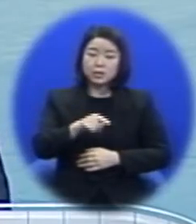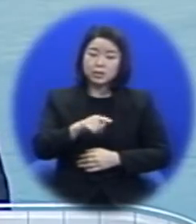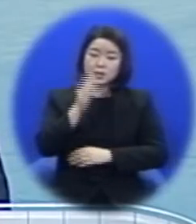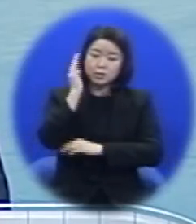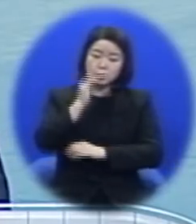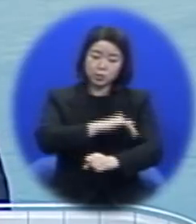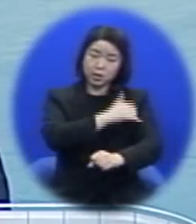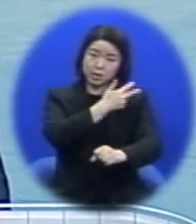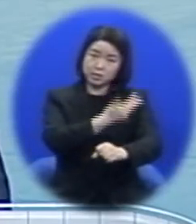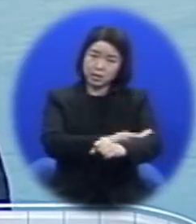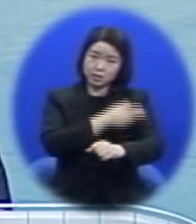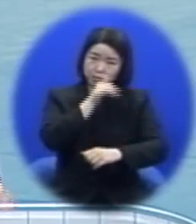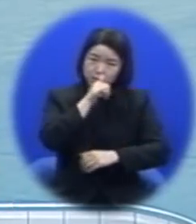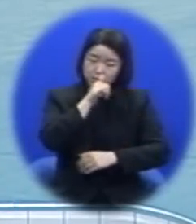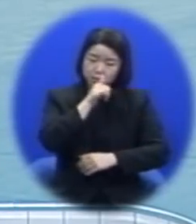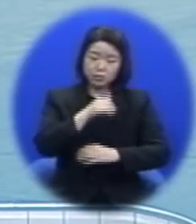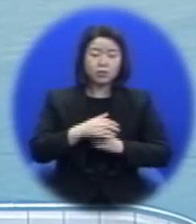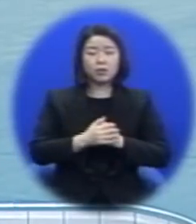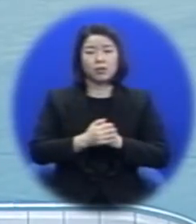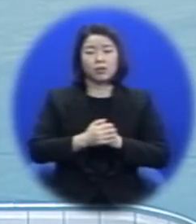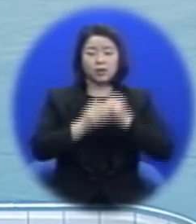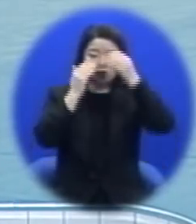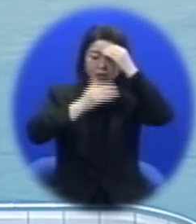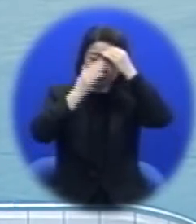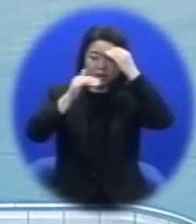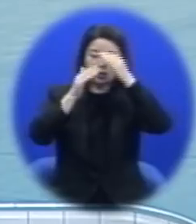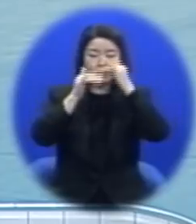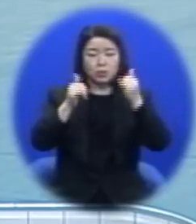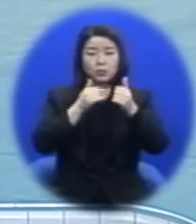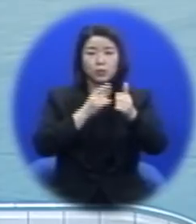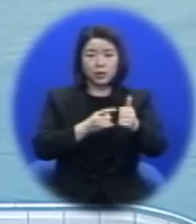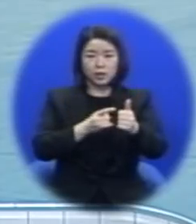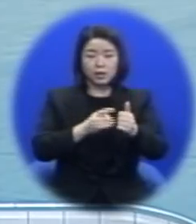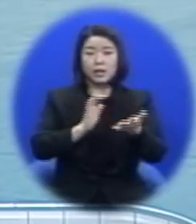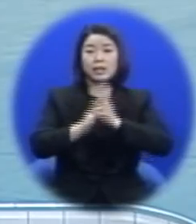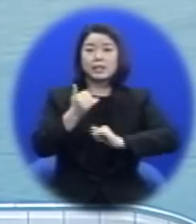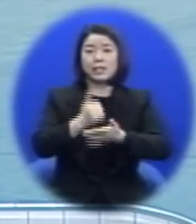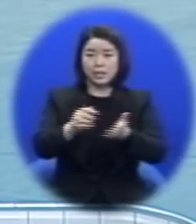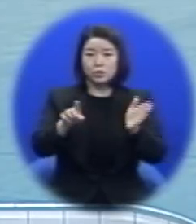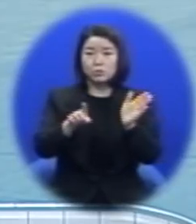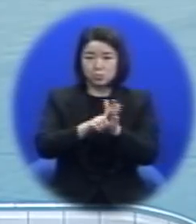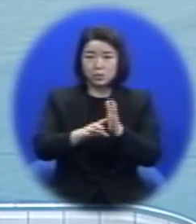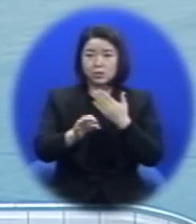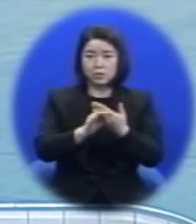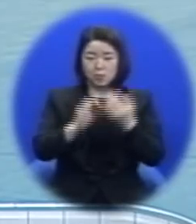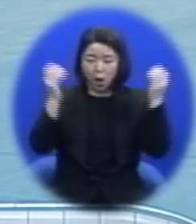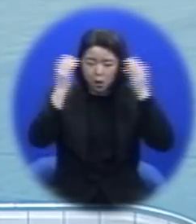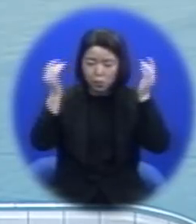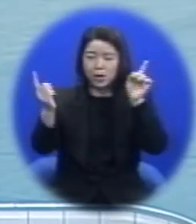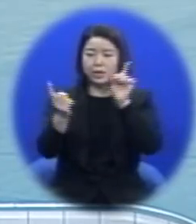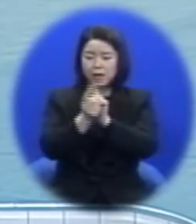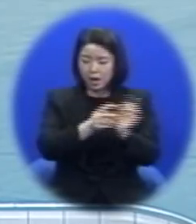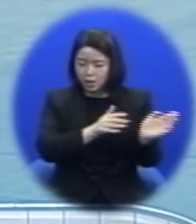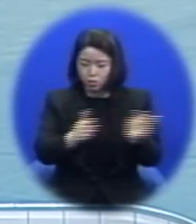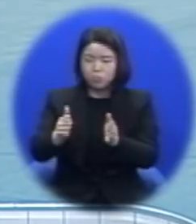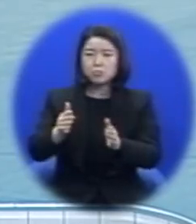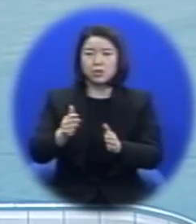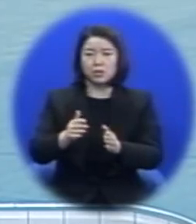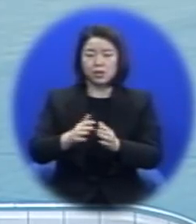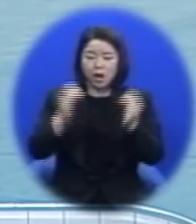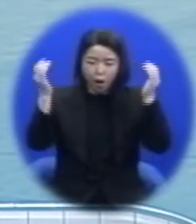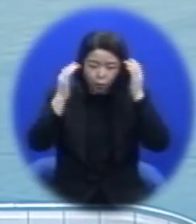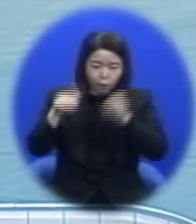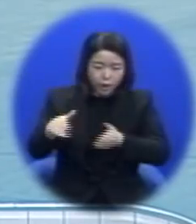있나? 성도들에게 예수 믿었으면 고난당할 준비를 하라. 고난의 길을